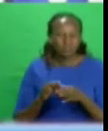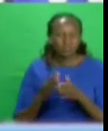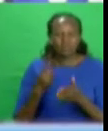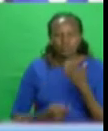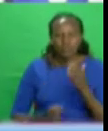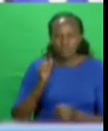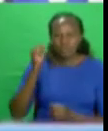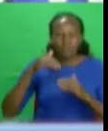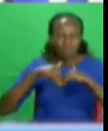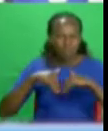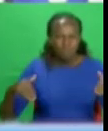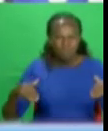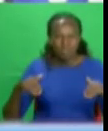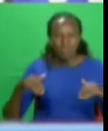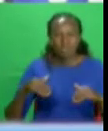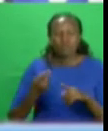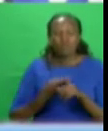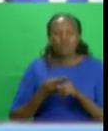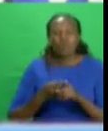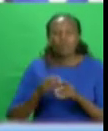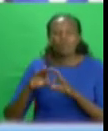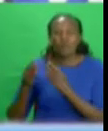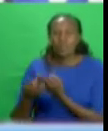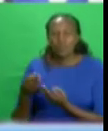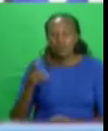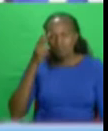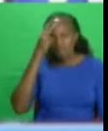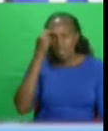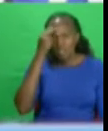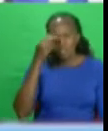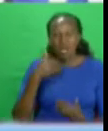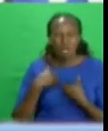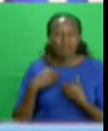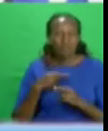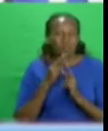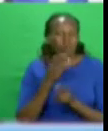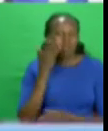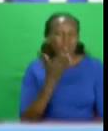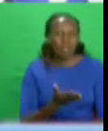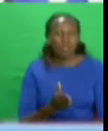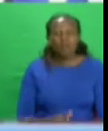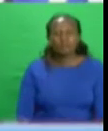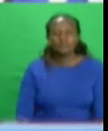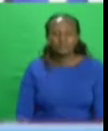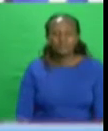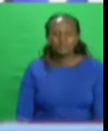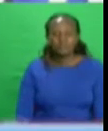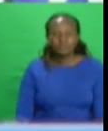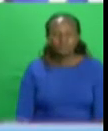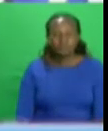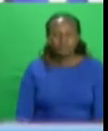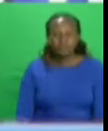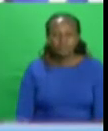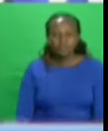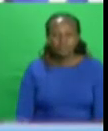za migawanyiko katika jamii ya wamaasai. Tuko hapo na mwanahabari wetu Jotham Sun ambaye ametuandalia taarifa